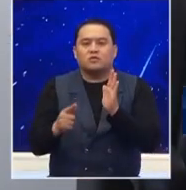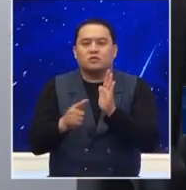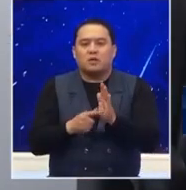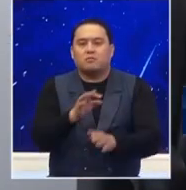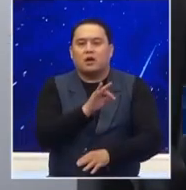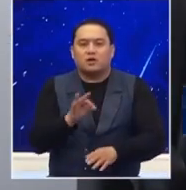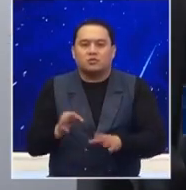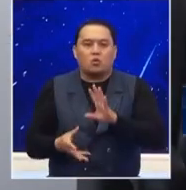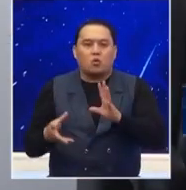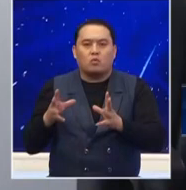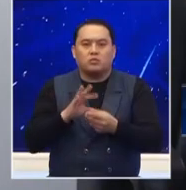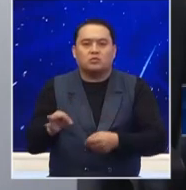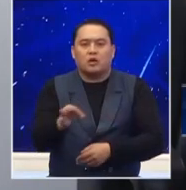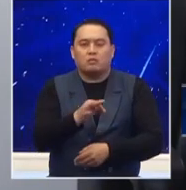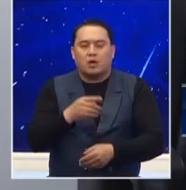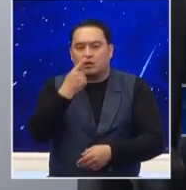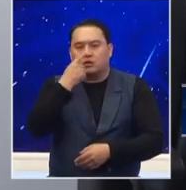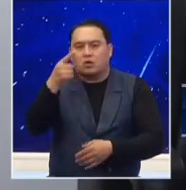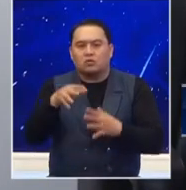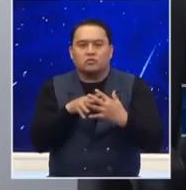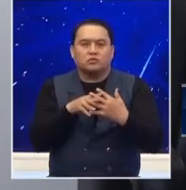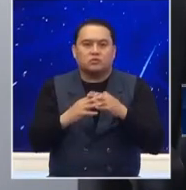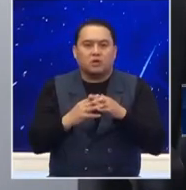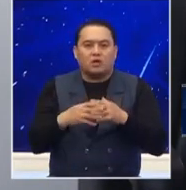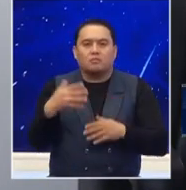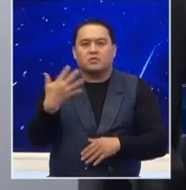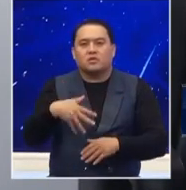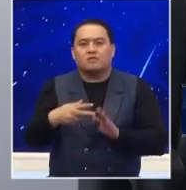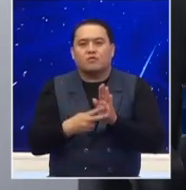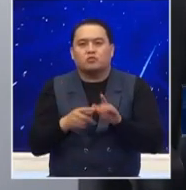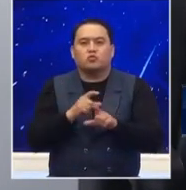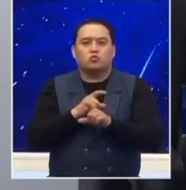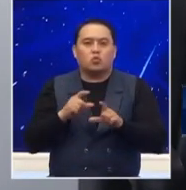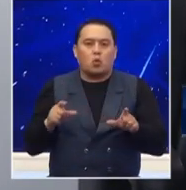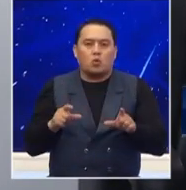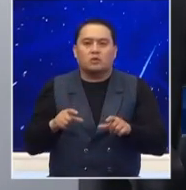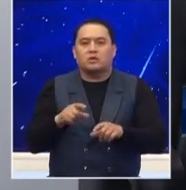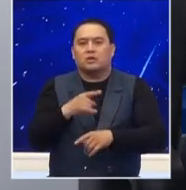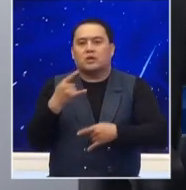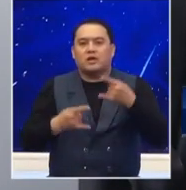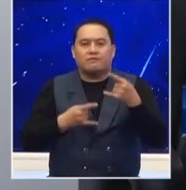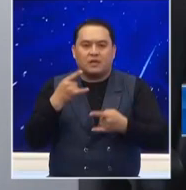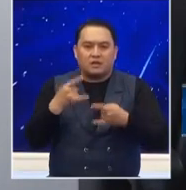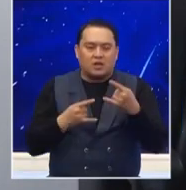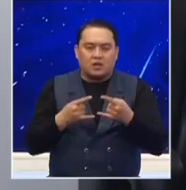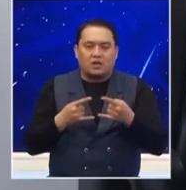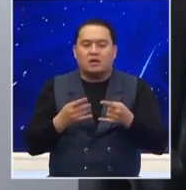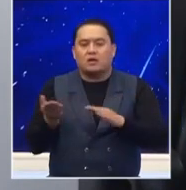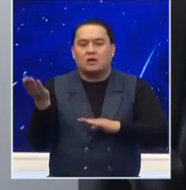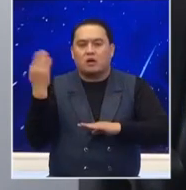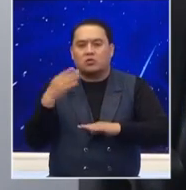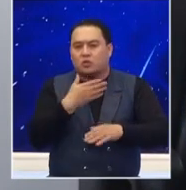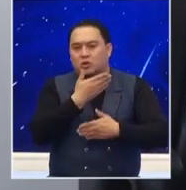87% школ области находятся в отдаленной сельской местности. Из них 58 школ обучают по телевидению, потому как в тех регионах